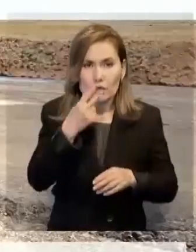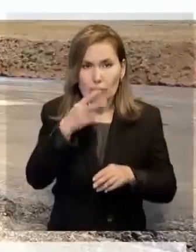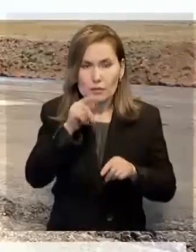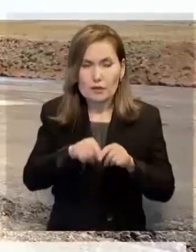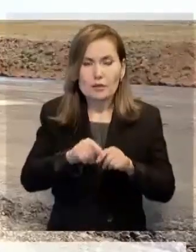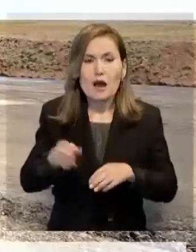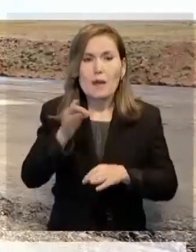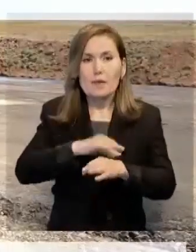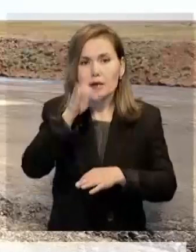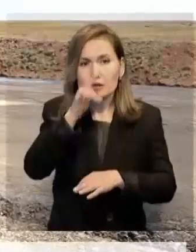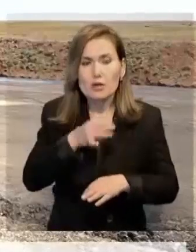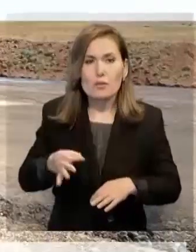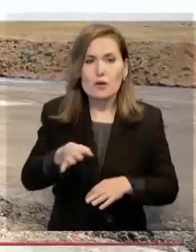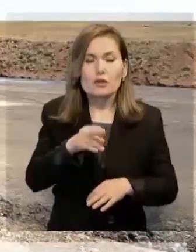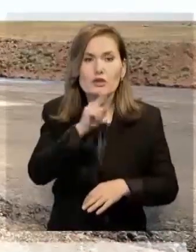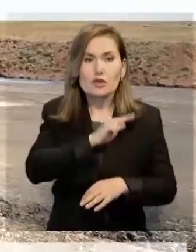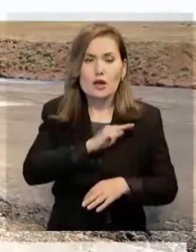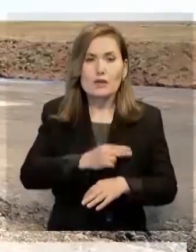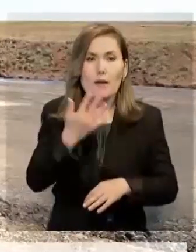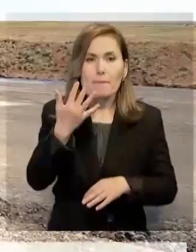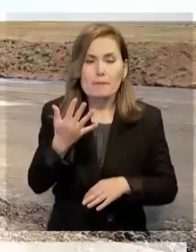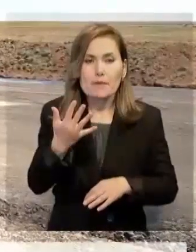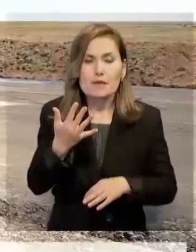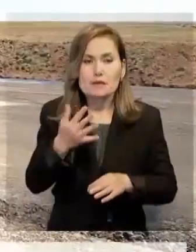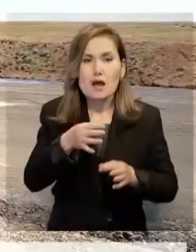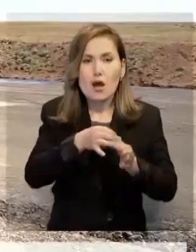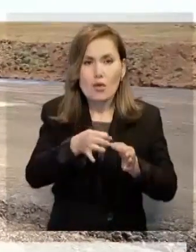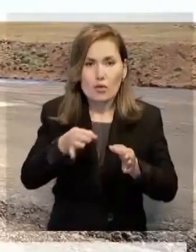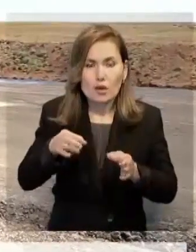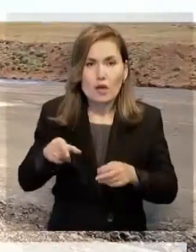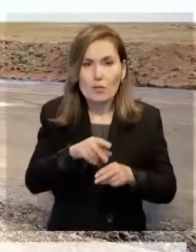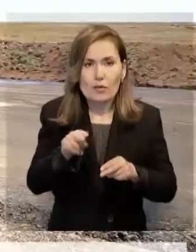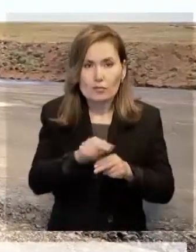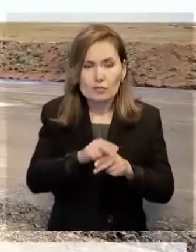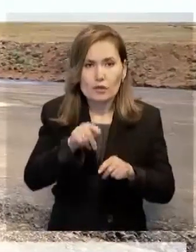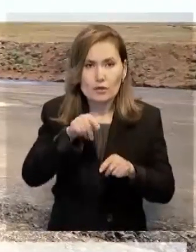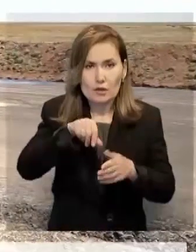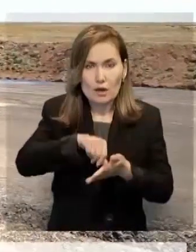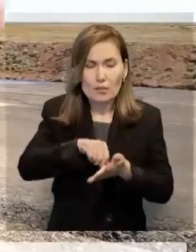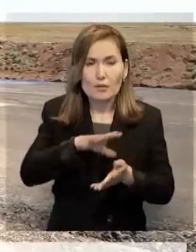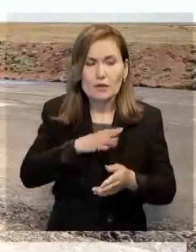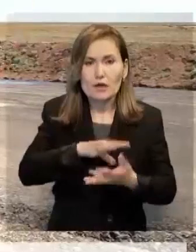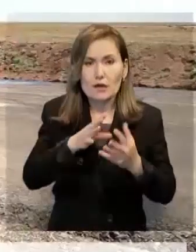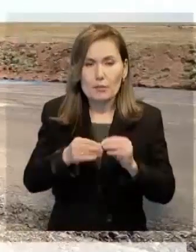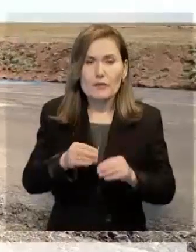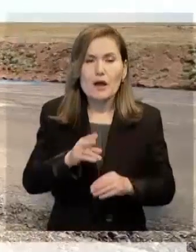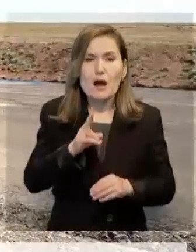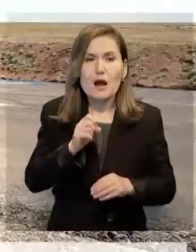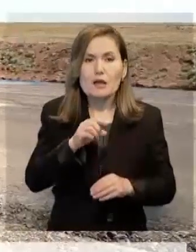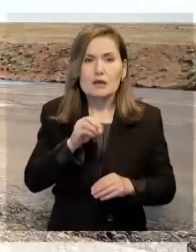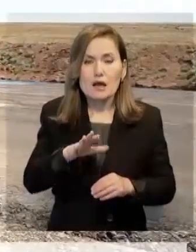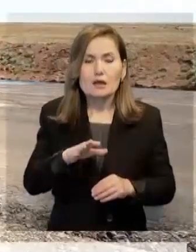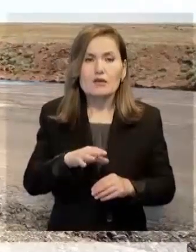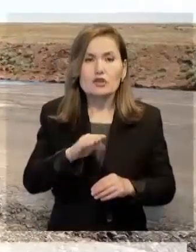Батыс Қазақстан облысы бойынша жұмыс 5 учаскеде жүріп жатыр. 5 мердігер ұйым жұмылған. Біз Қасталовка, Жәнібек елді мекендерінің